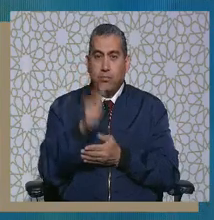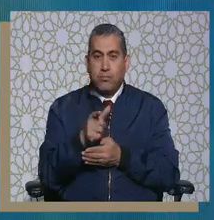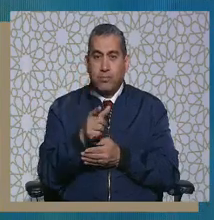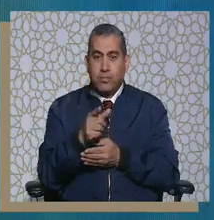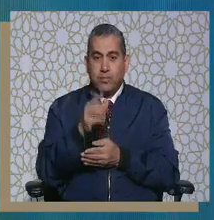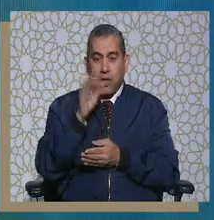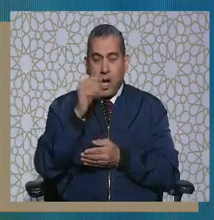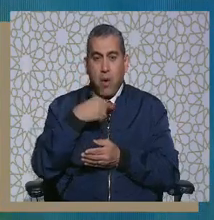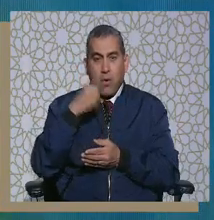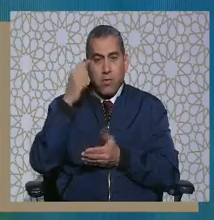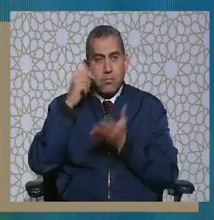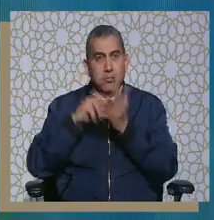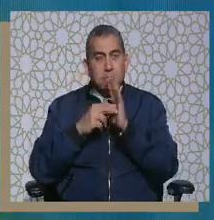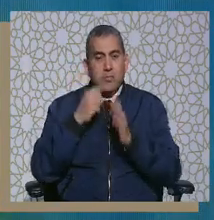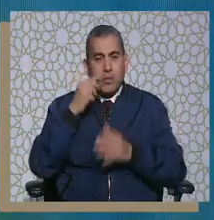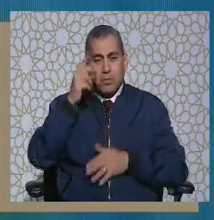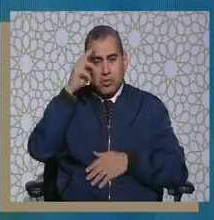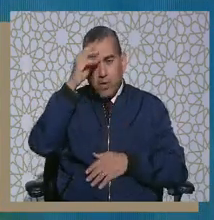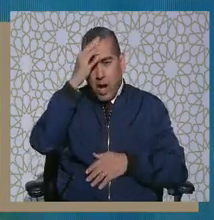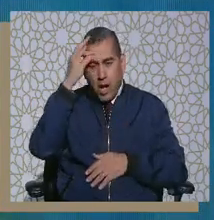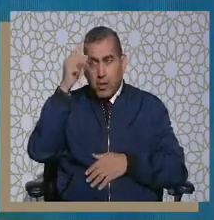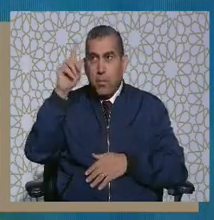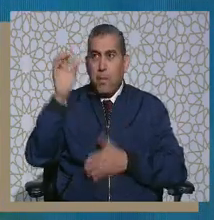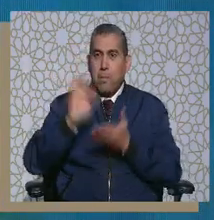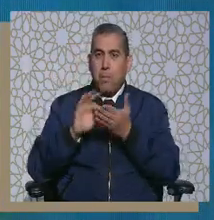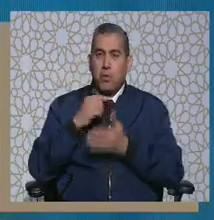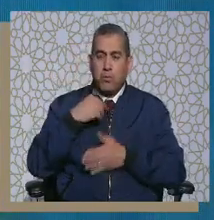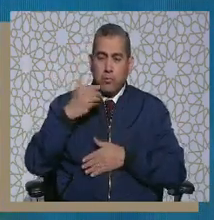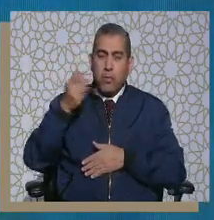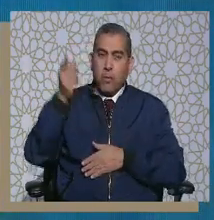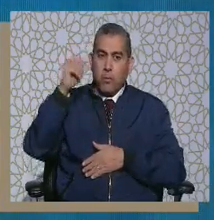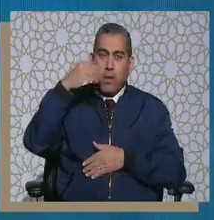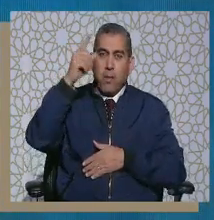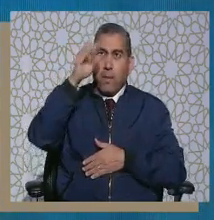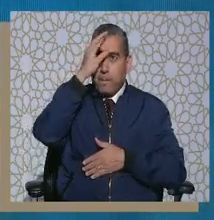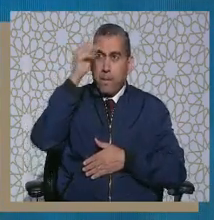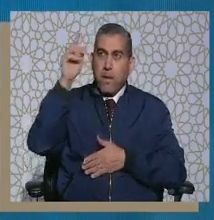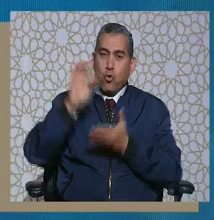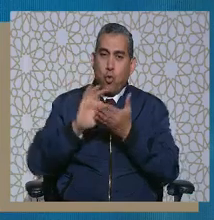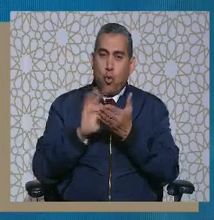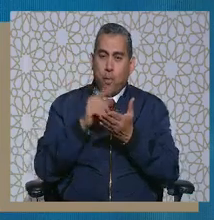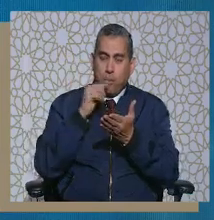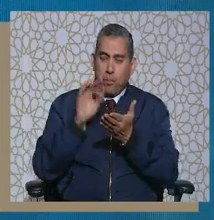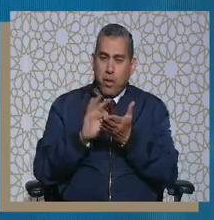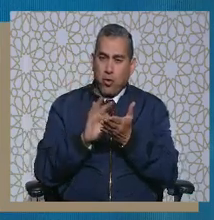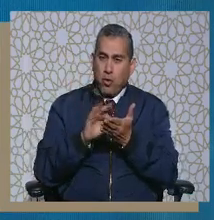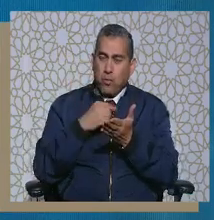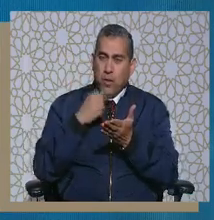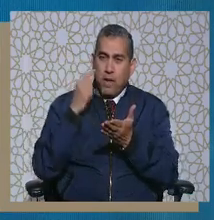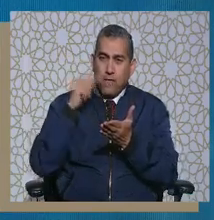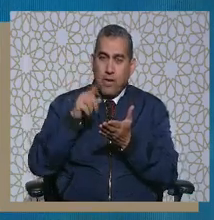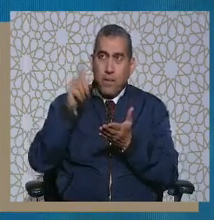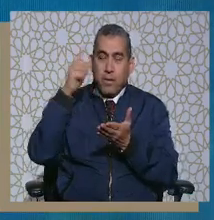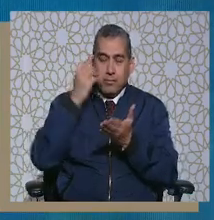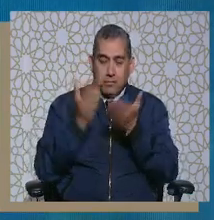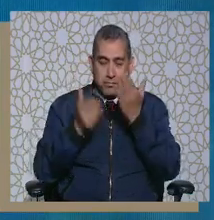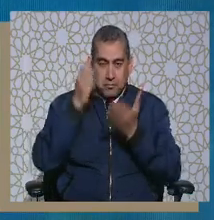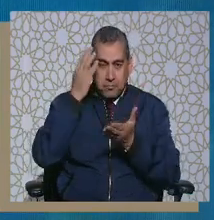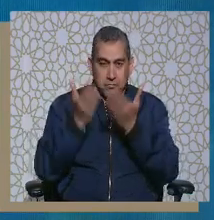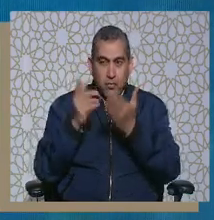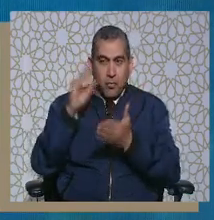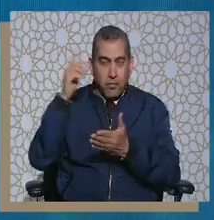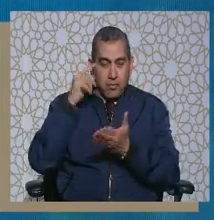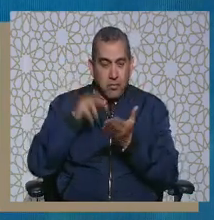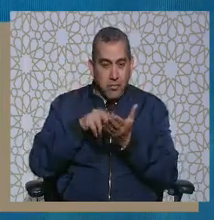تقرا القدر يعني ايه الناس مش قادره تستوعب مراد الله منها ولا قادره تفهم الحكمه مما يجريه